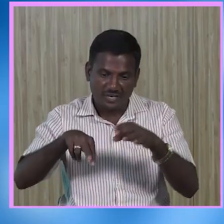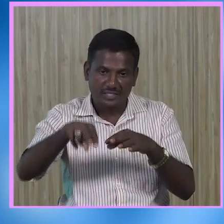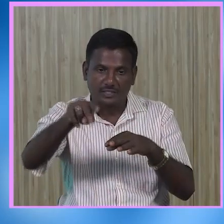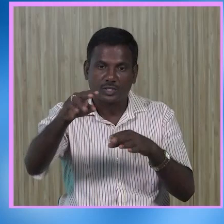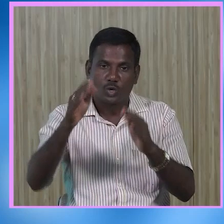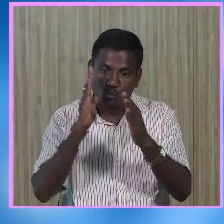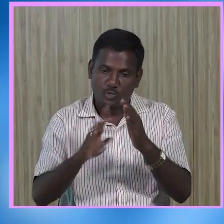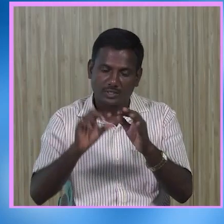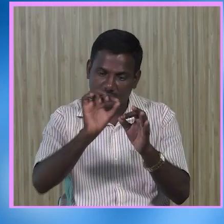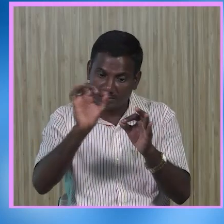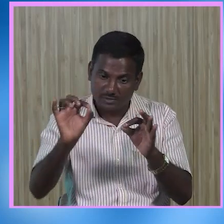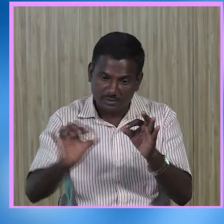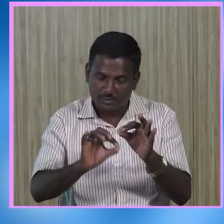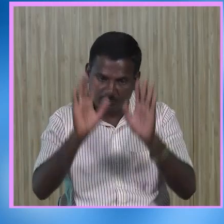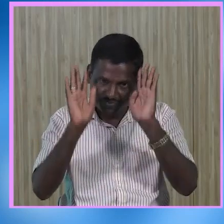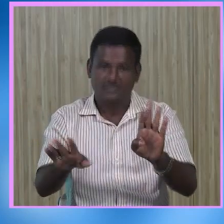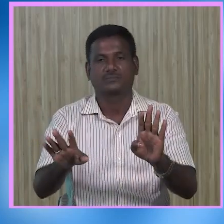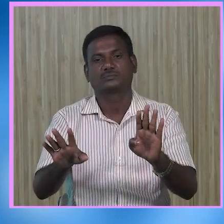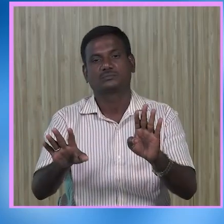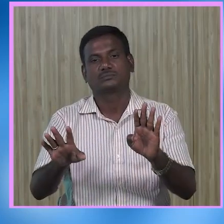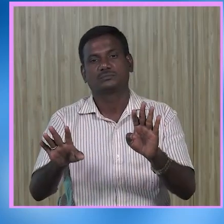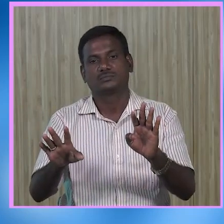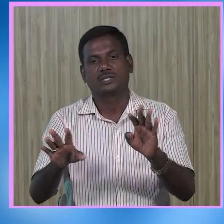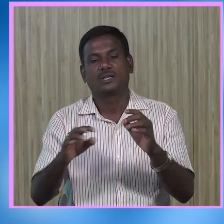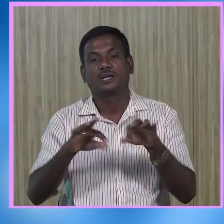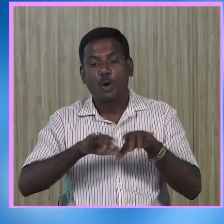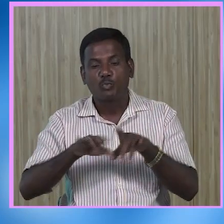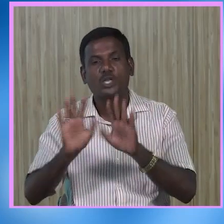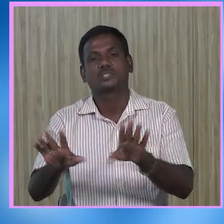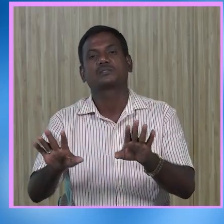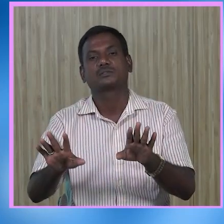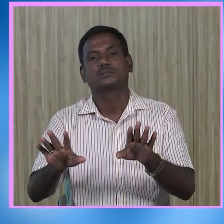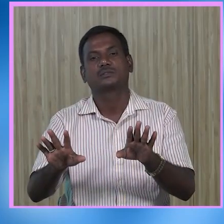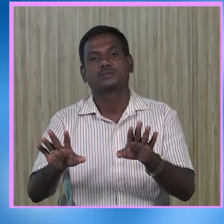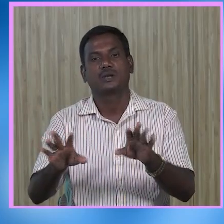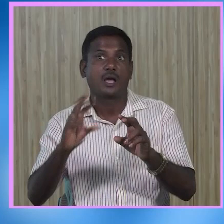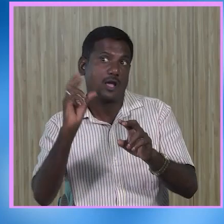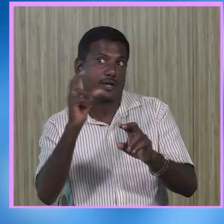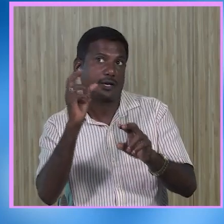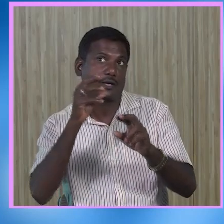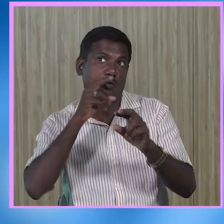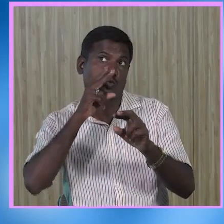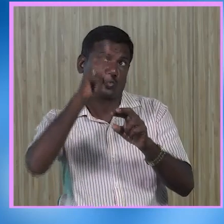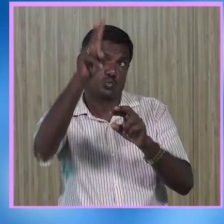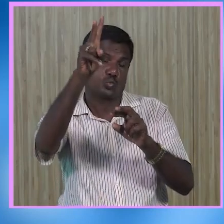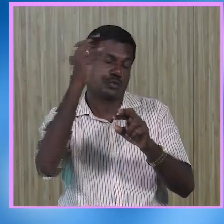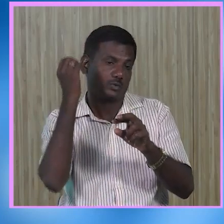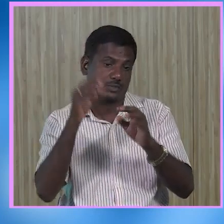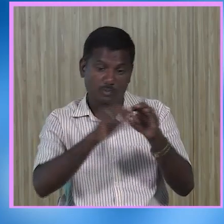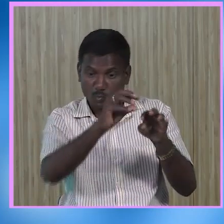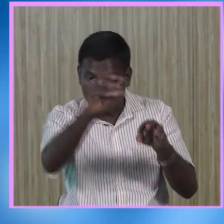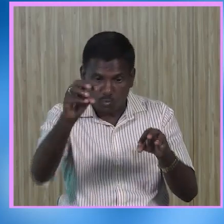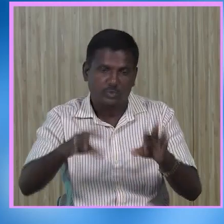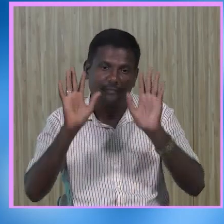வழிகாட்டும் உணர்விகள், சென்சார், கணினிகள், ரேடார், தொலை தொடர்பு